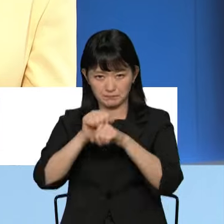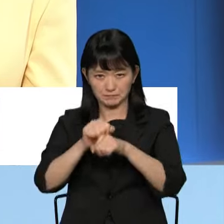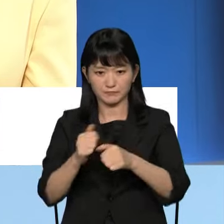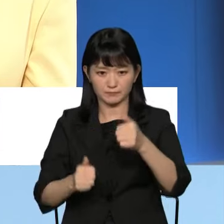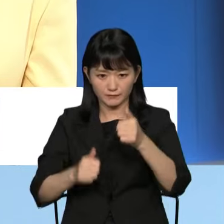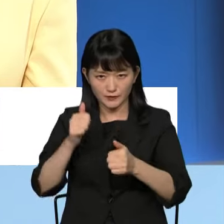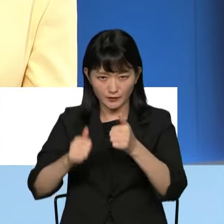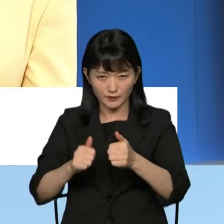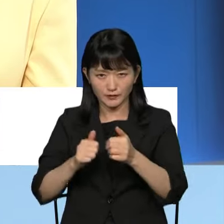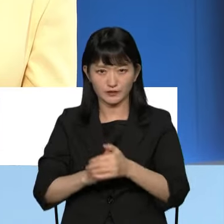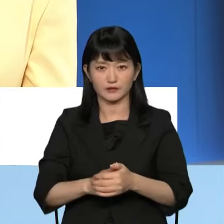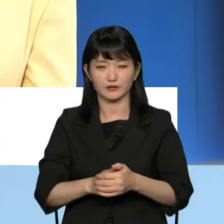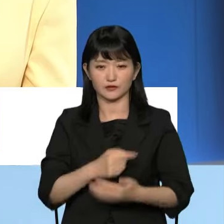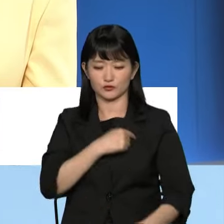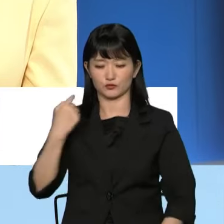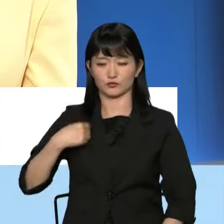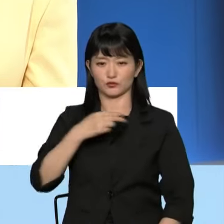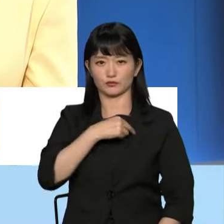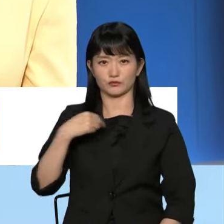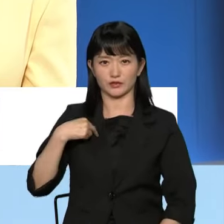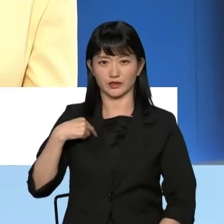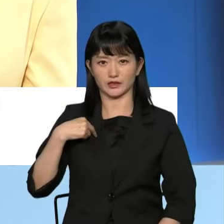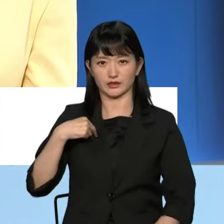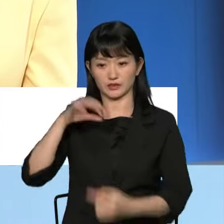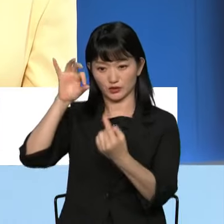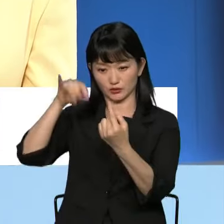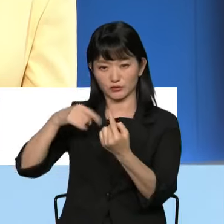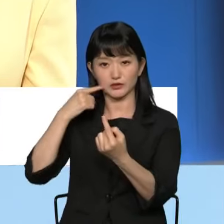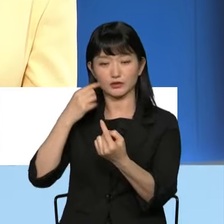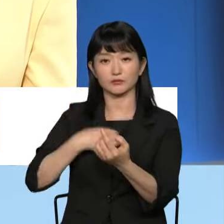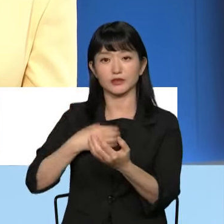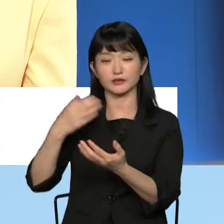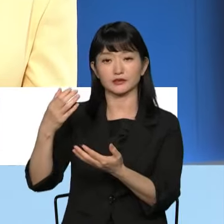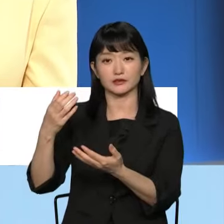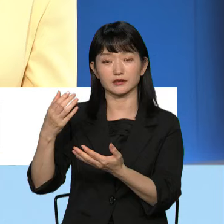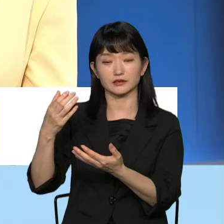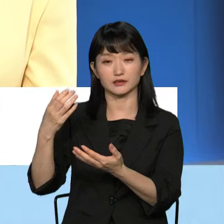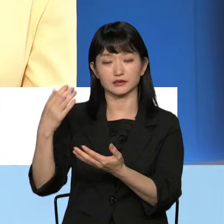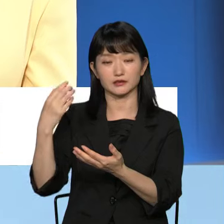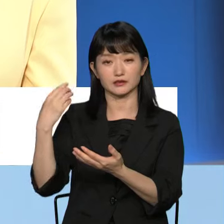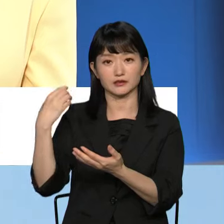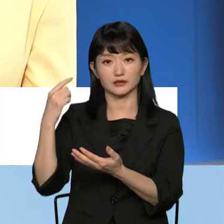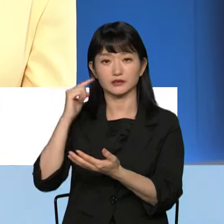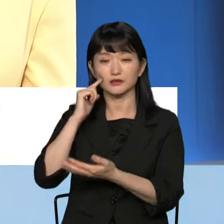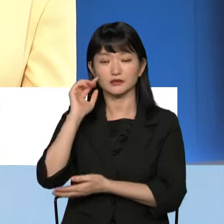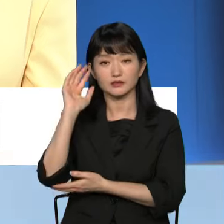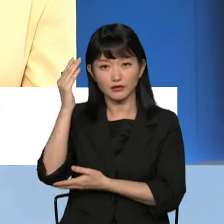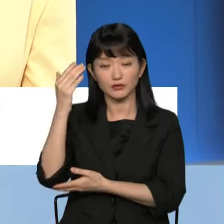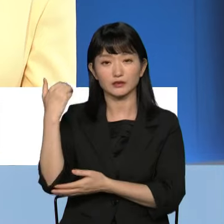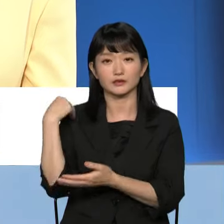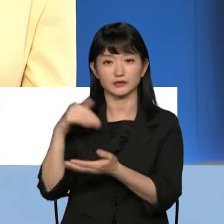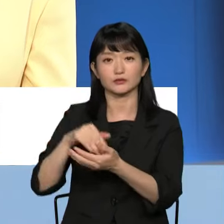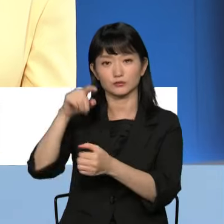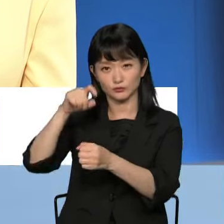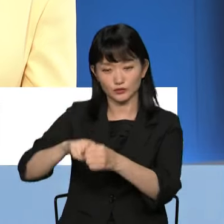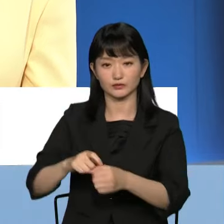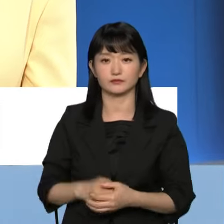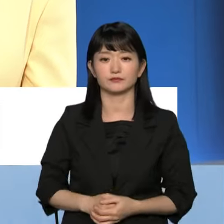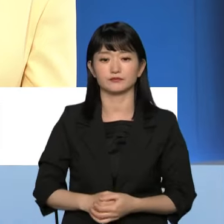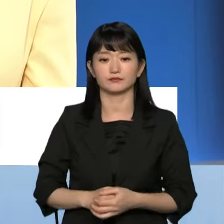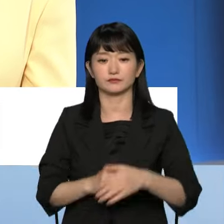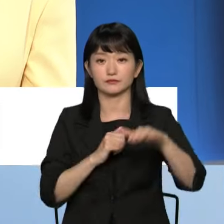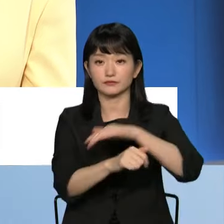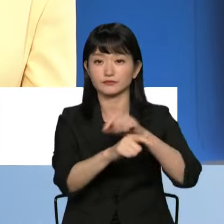예전 이 베이징 올림픽 때 영광을 되찾기 위해서 모두가 노력하고 계시기 때문에 그동안 우리 대표팀들은 정말 뭐